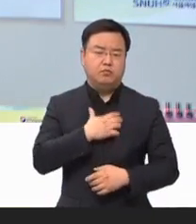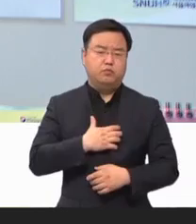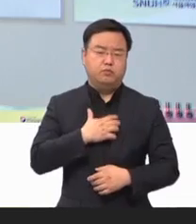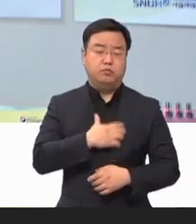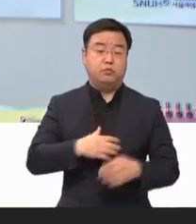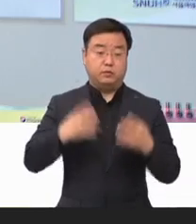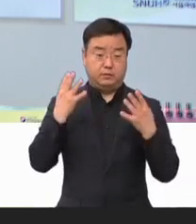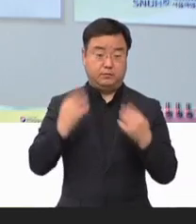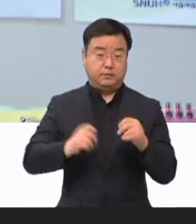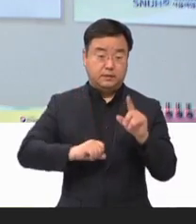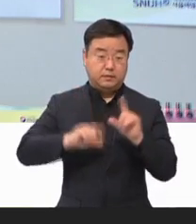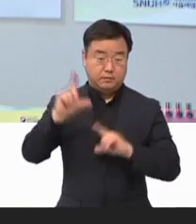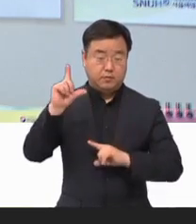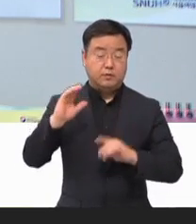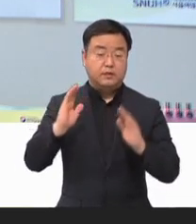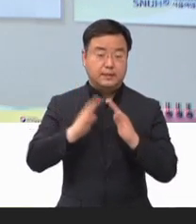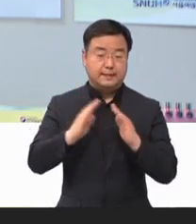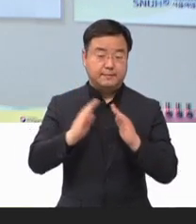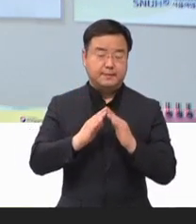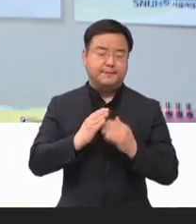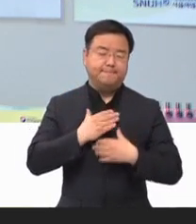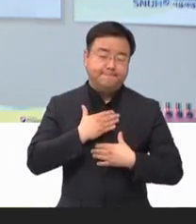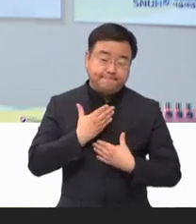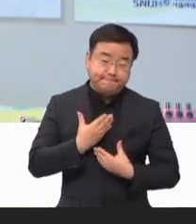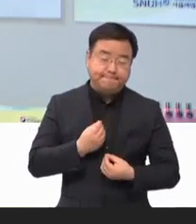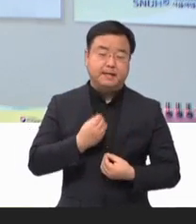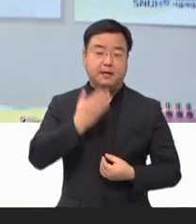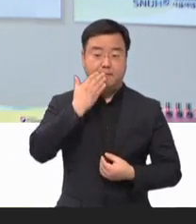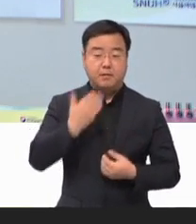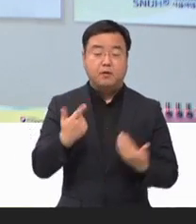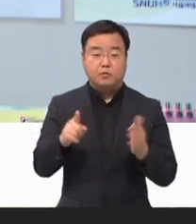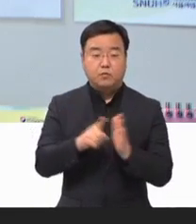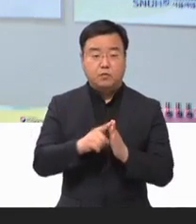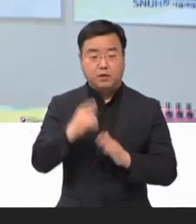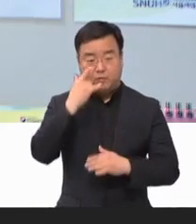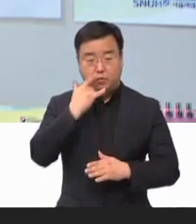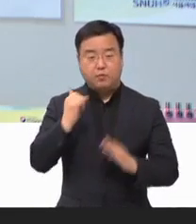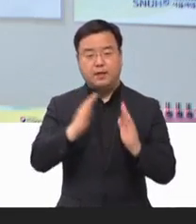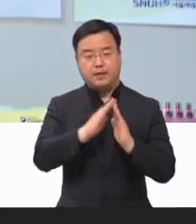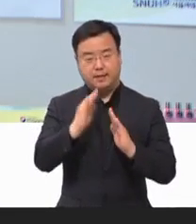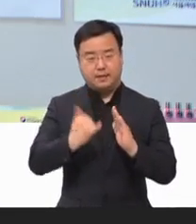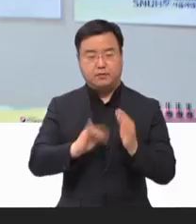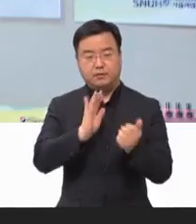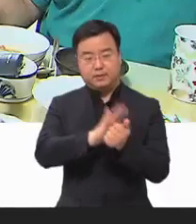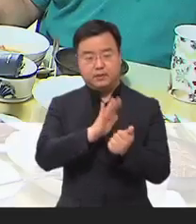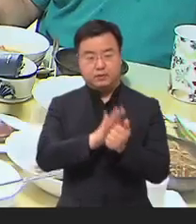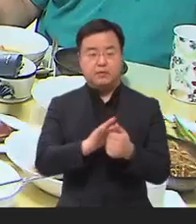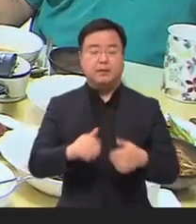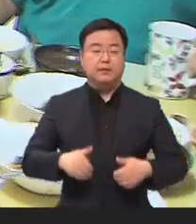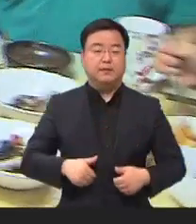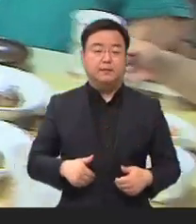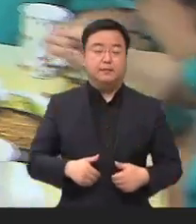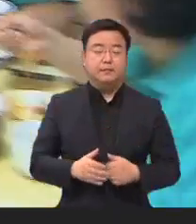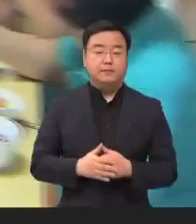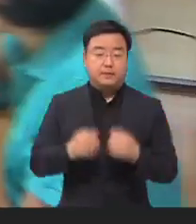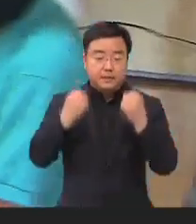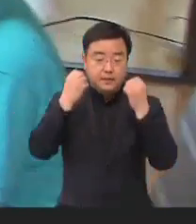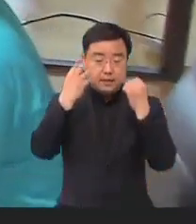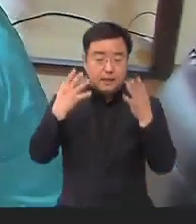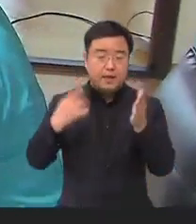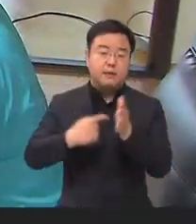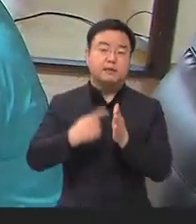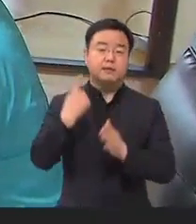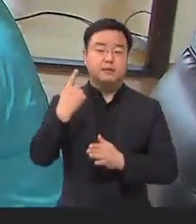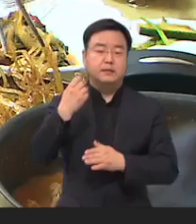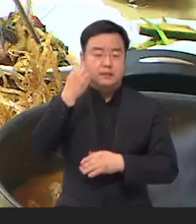집안에서 아주 안정감을 느낄 수 있도록 부모님이나 가족들이 치실 해주시는게 중요하구요 새 학기 주문을 조기에